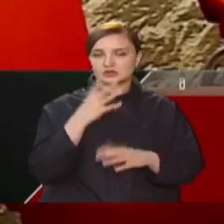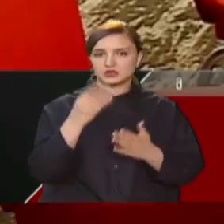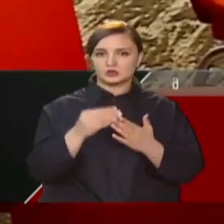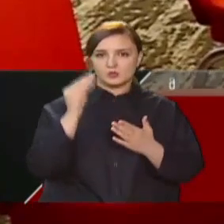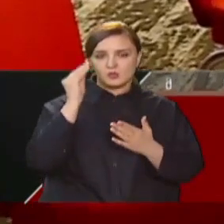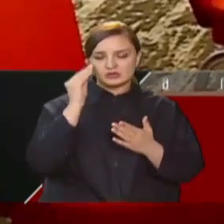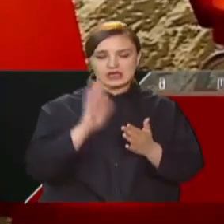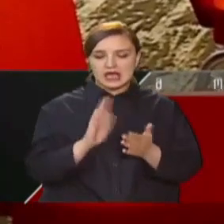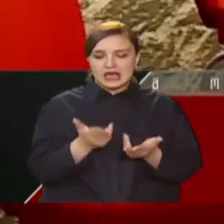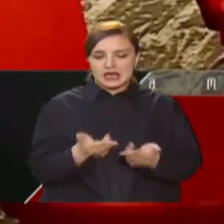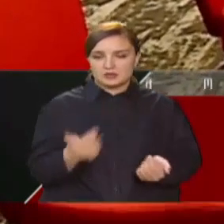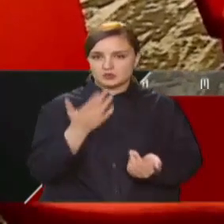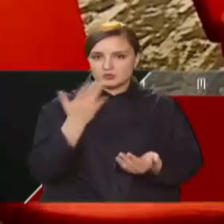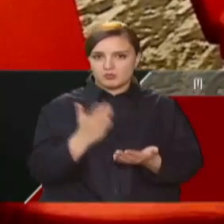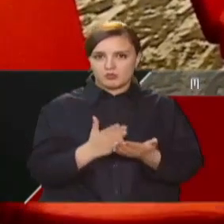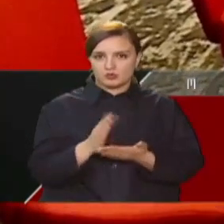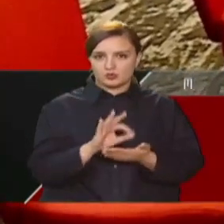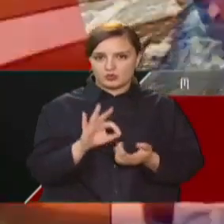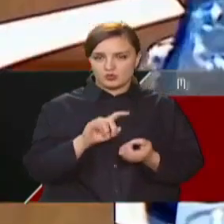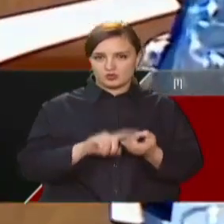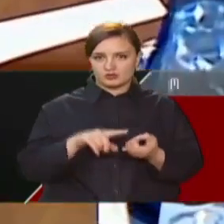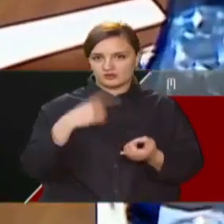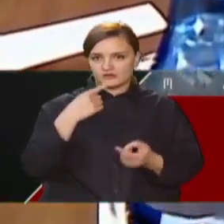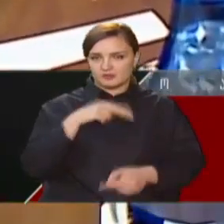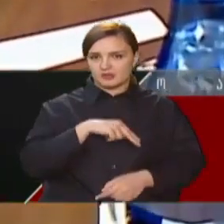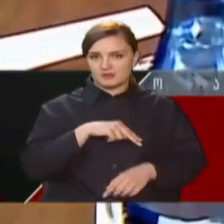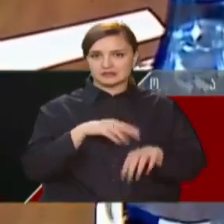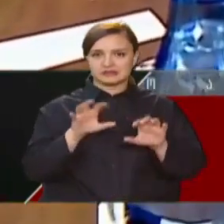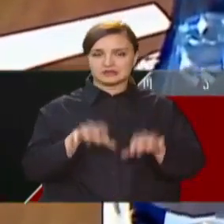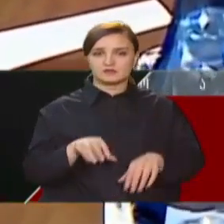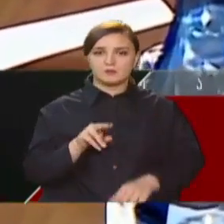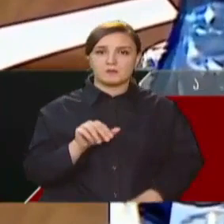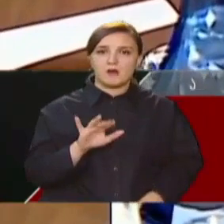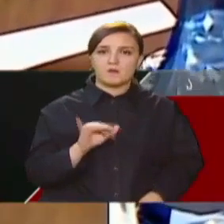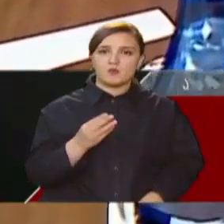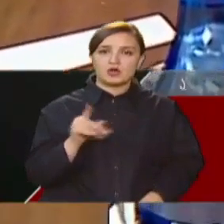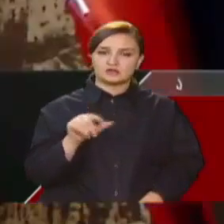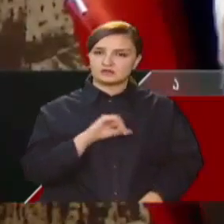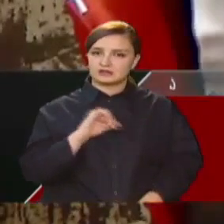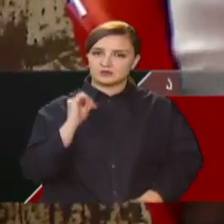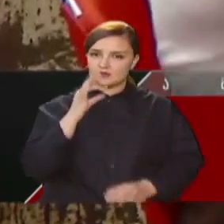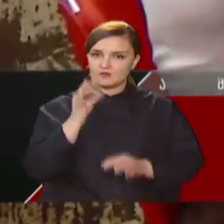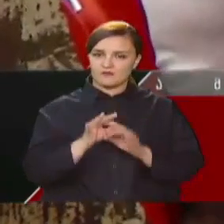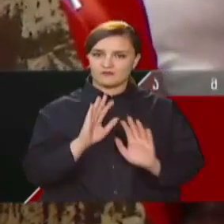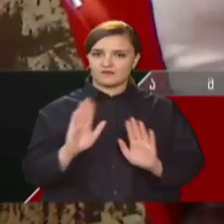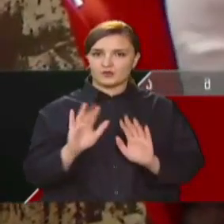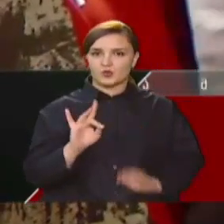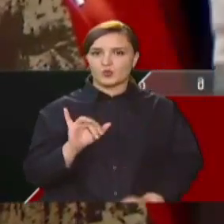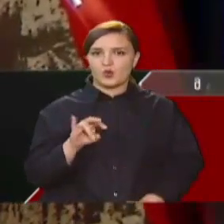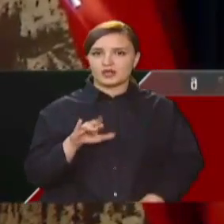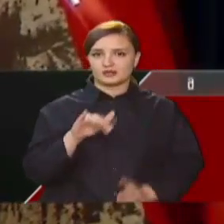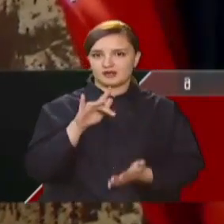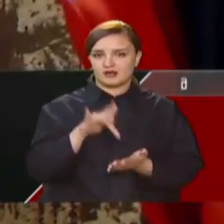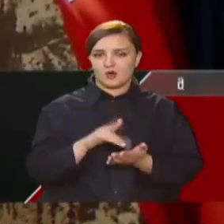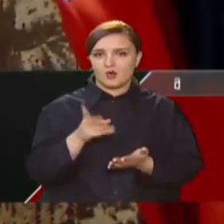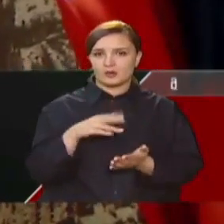პოლიტიკასთან დაკავშირებით დააფიქსირა პარლამენტის თავმჯდომარემ. Სწორედ ჩალვა პაპუაშვილი ხელმძღვანელობს რუანდაში იმ ორ მხრივ